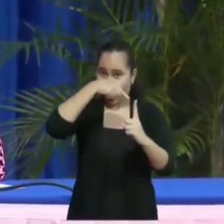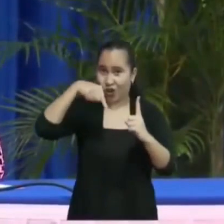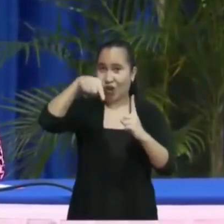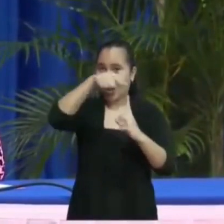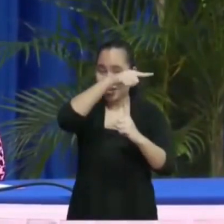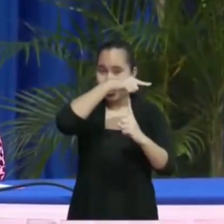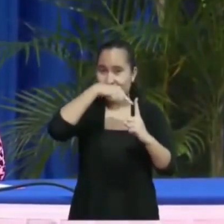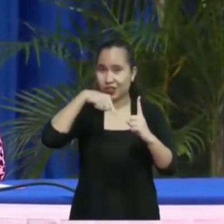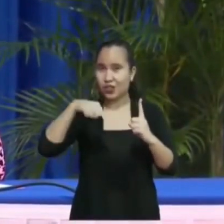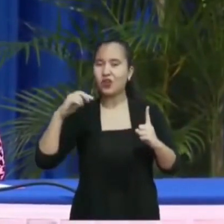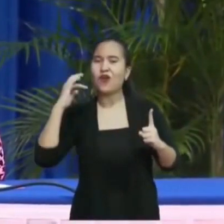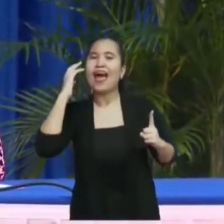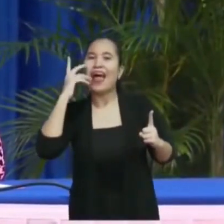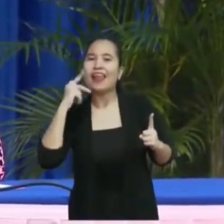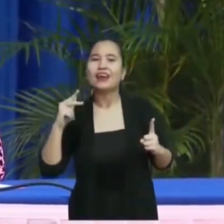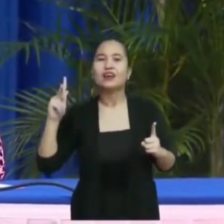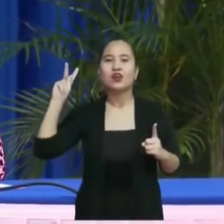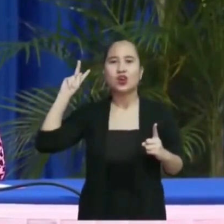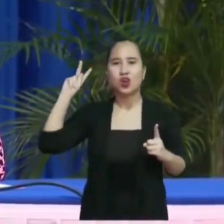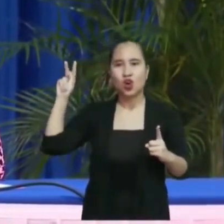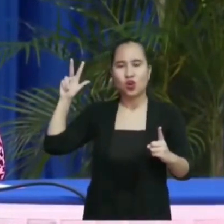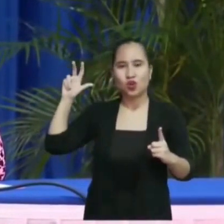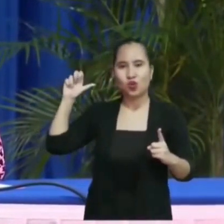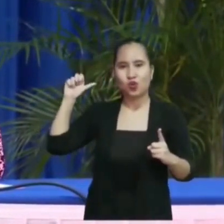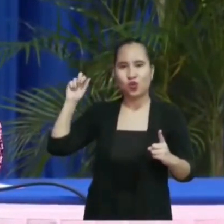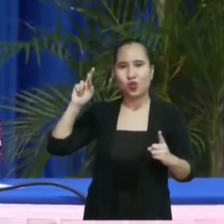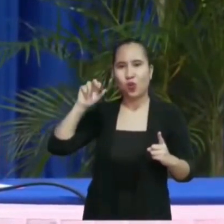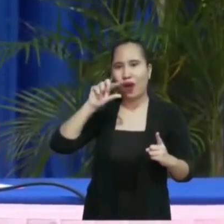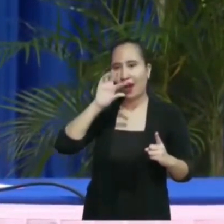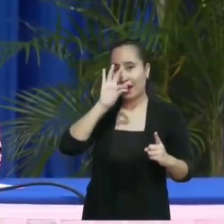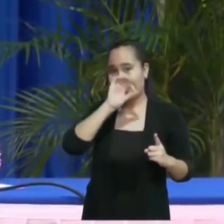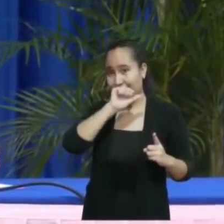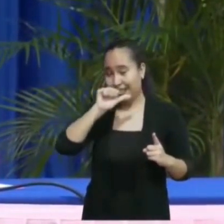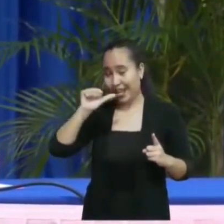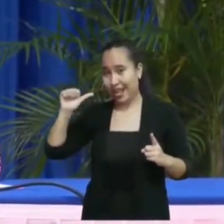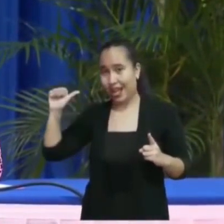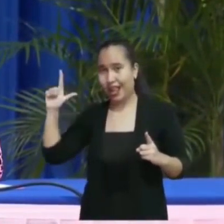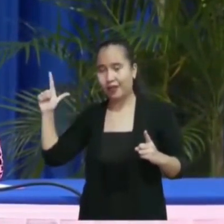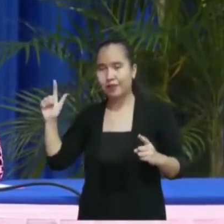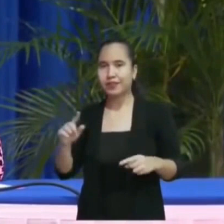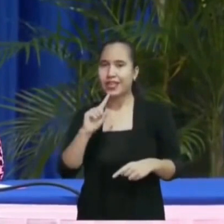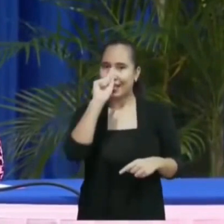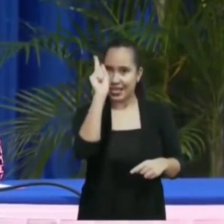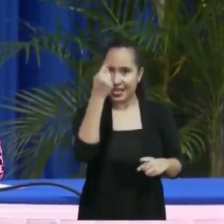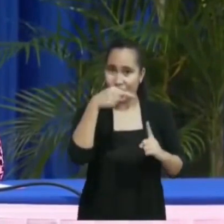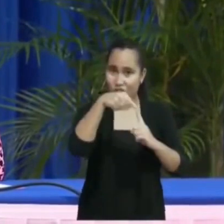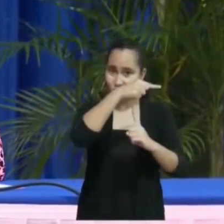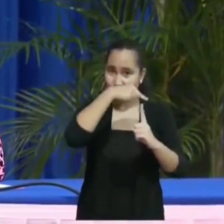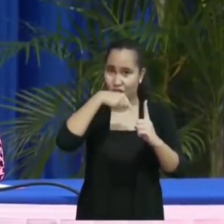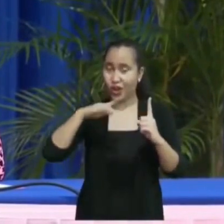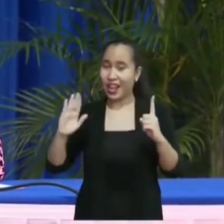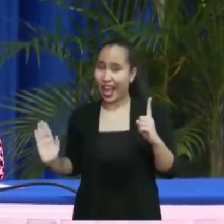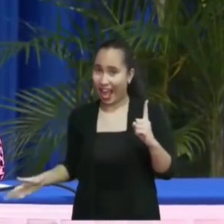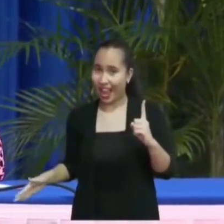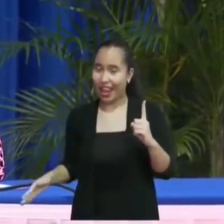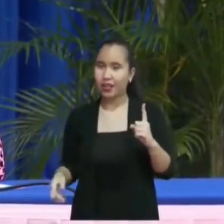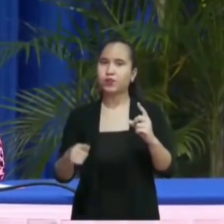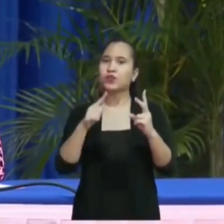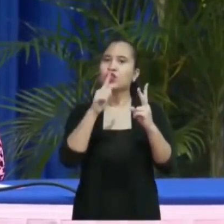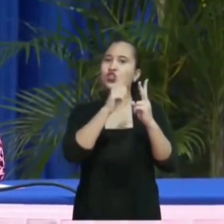Dat zegt de directeur van onderwijs, Natasja Benanon. Het nieuwe schooljaar 2020-2021